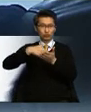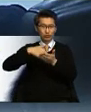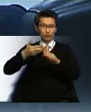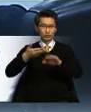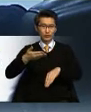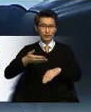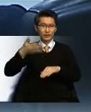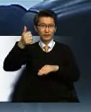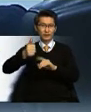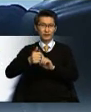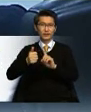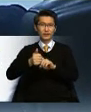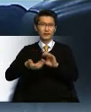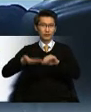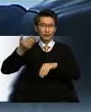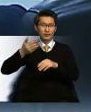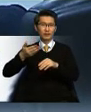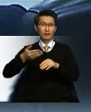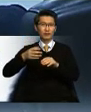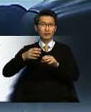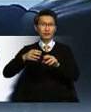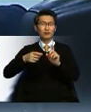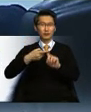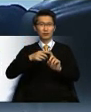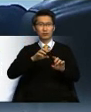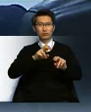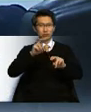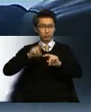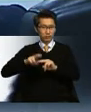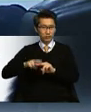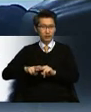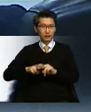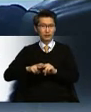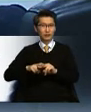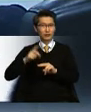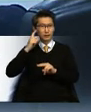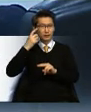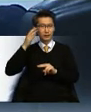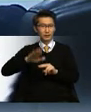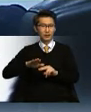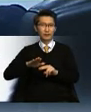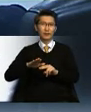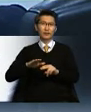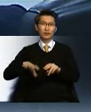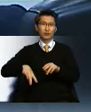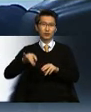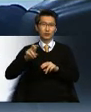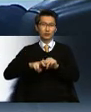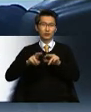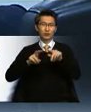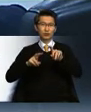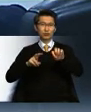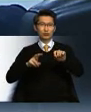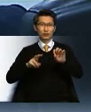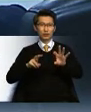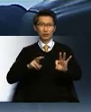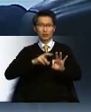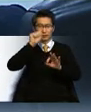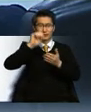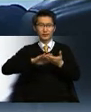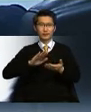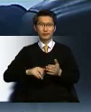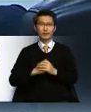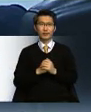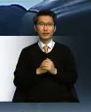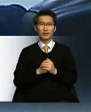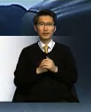동두천시의회 후반기 의장에 상반기 의장이 연임할 것이라는 예상을 뒤엎고 비례대표 출신의 초선인 정문영 의원이